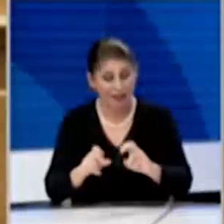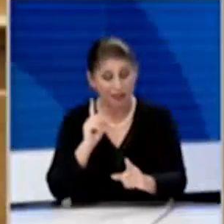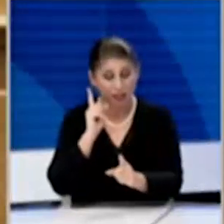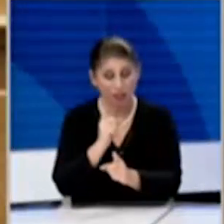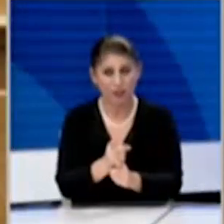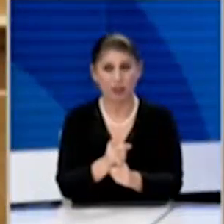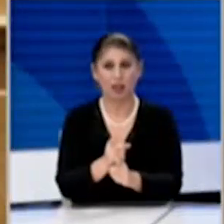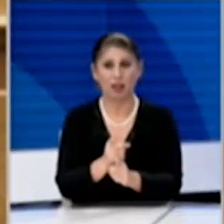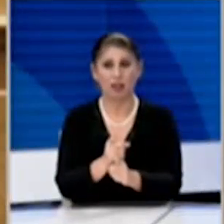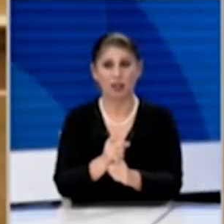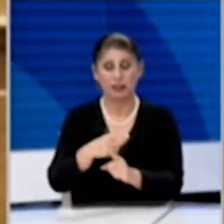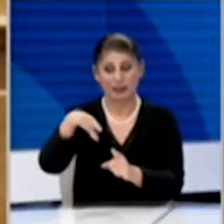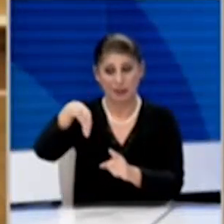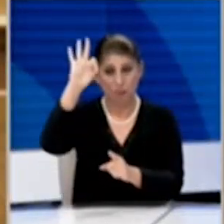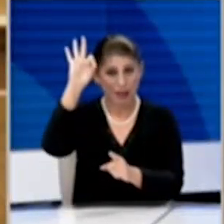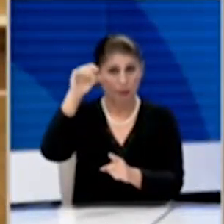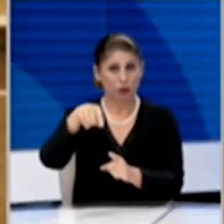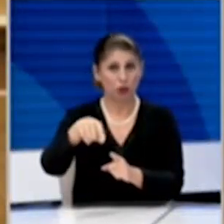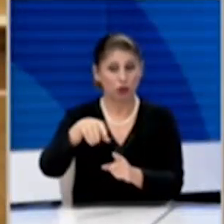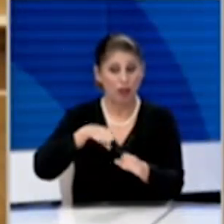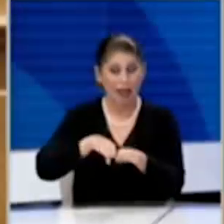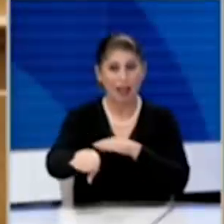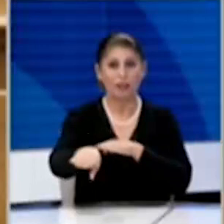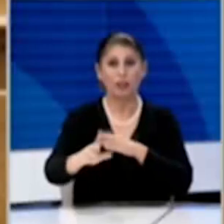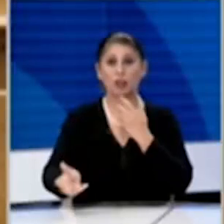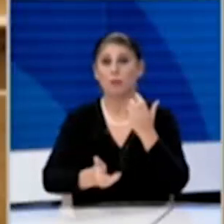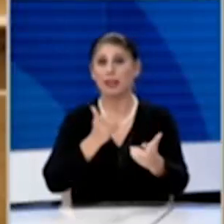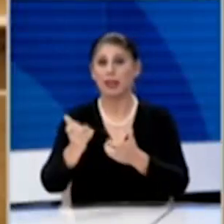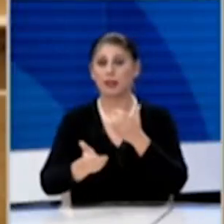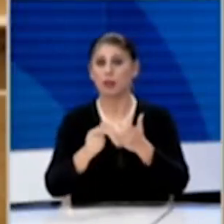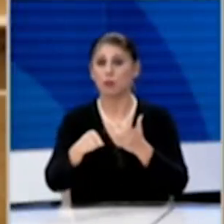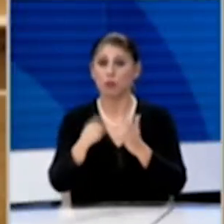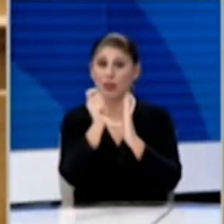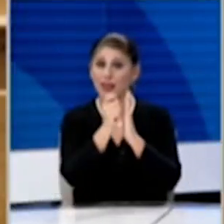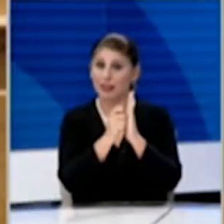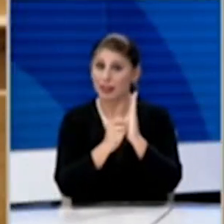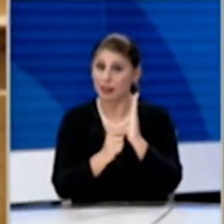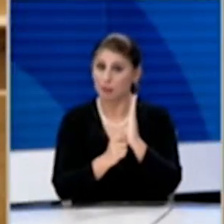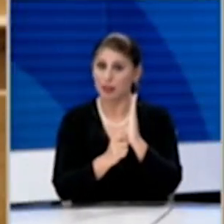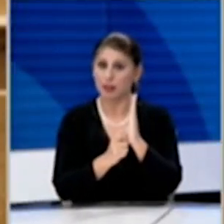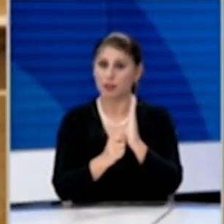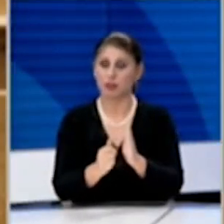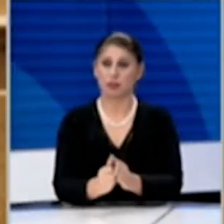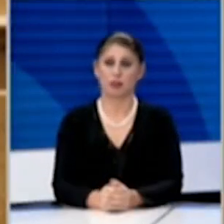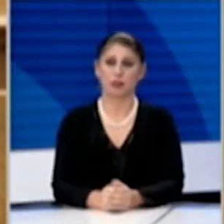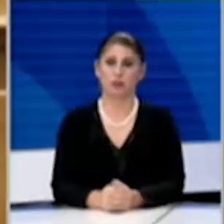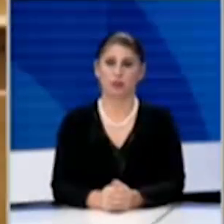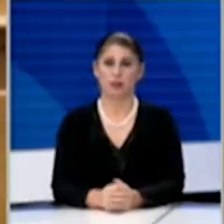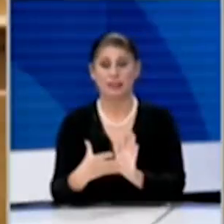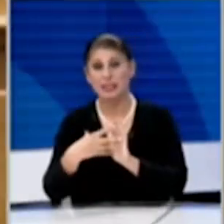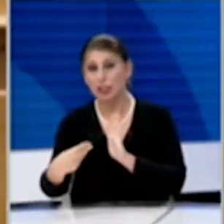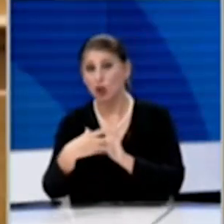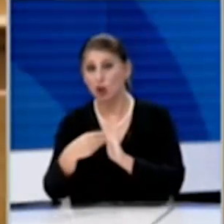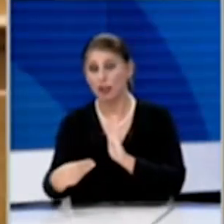ειδικά τις περιπτώσεις εκδικητικών πυρκαγιών που είναι καταγεγραμμένες στην